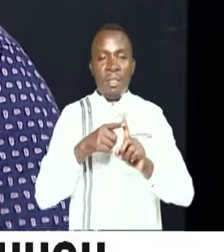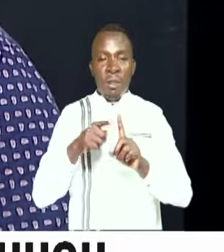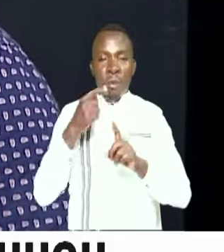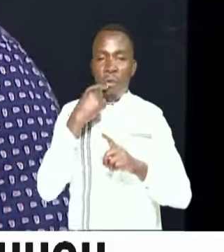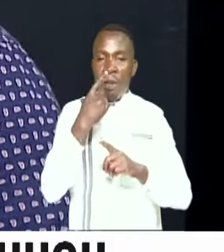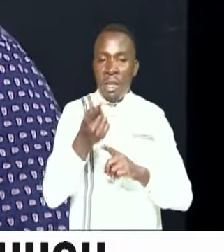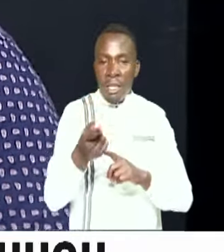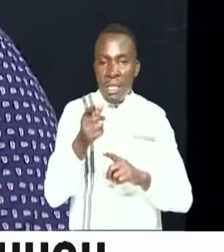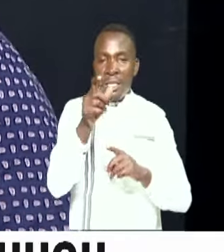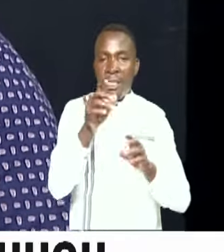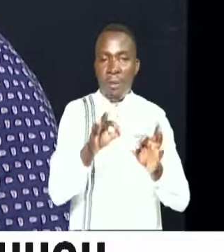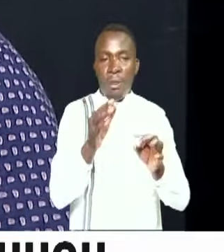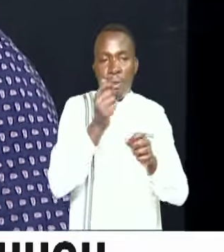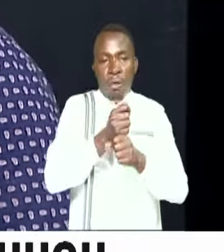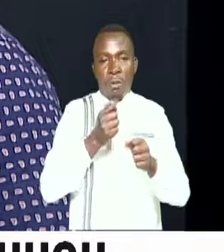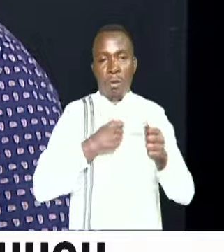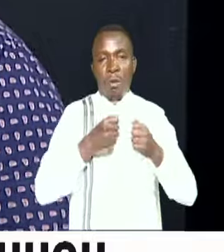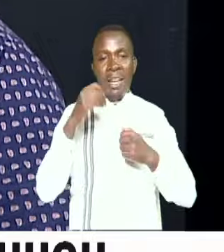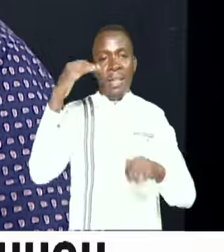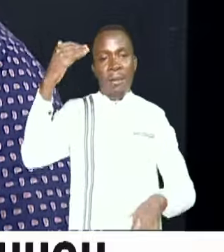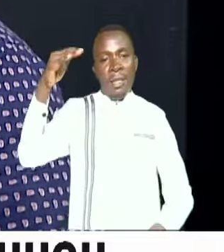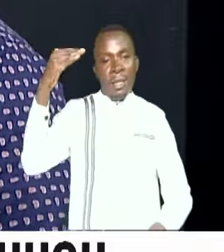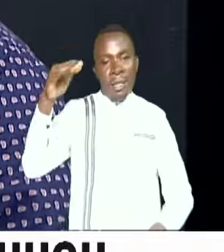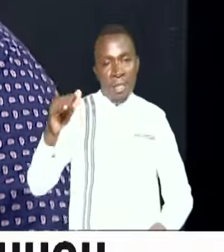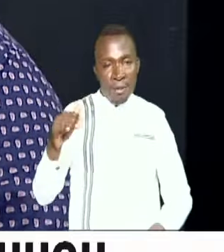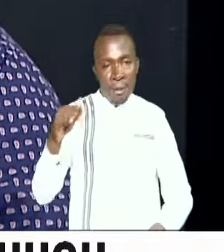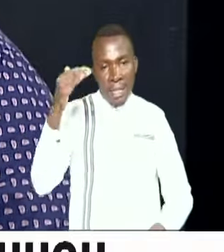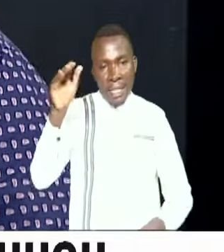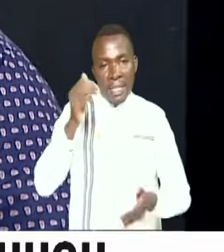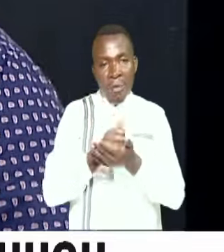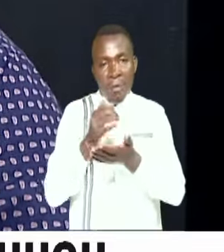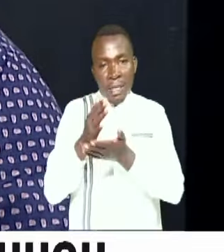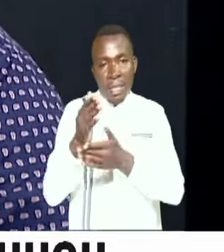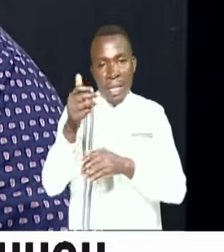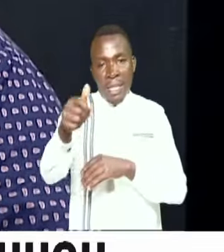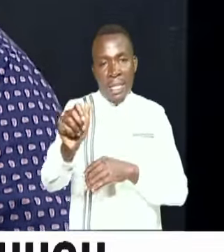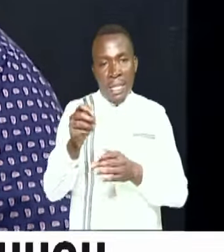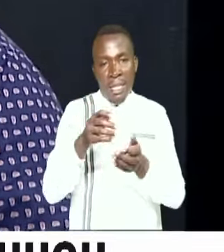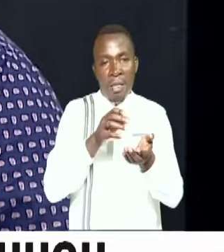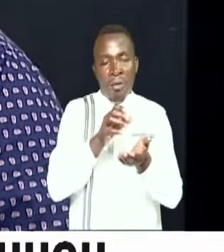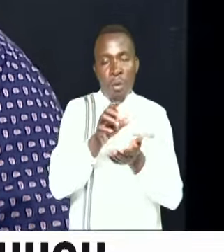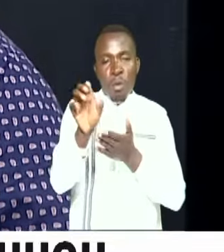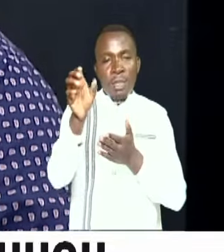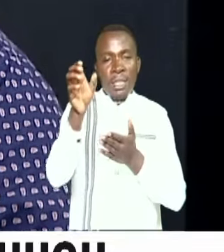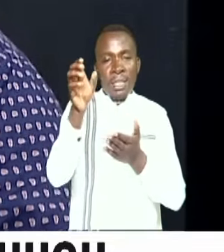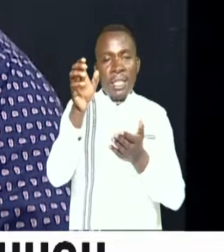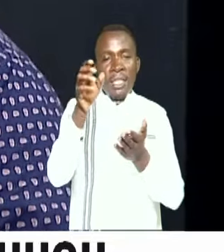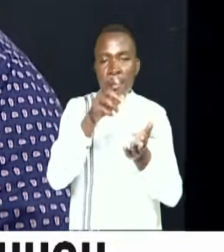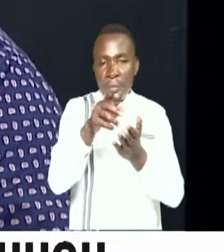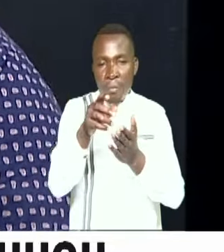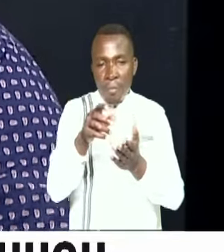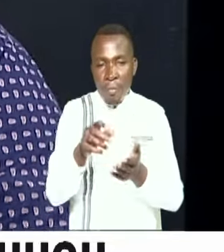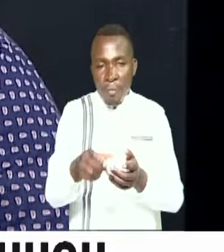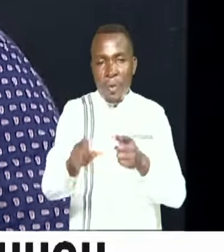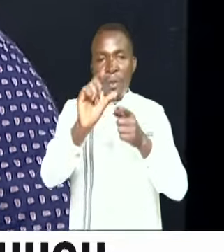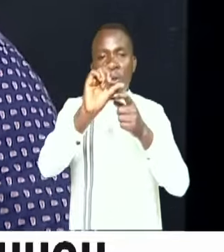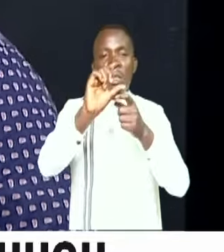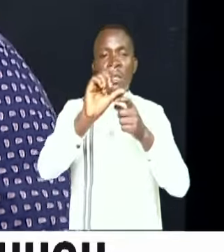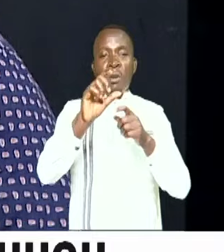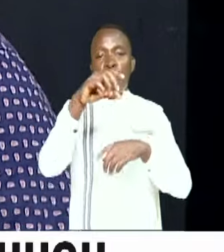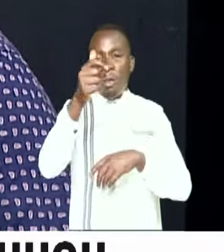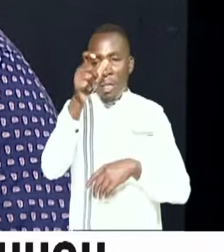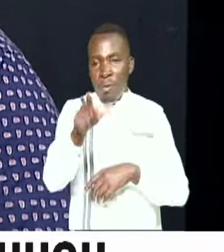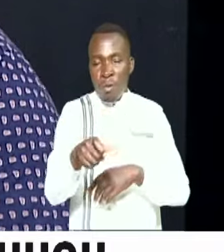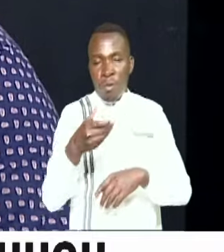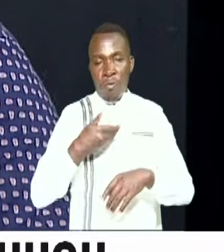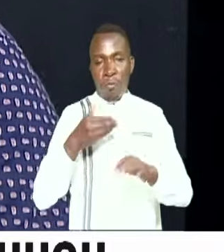ibintu bikorerwa mu Rwanda birahenze. Ibintu birahenda kuko hari kose hari ibiciro byinshi bigenda byiyongeraho undi adafite.